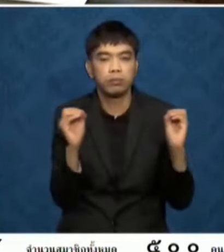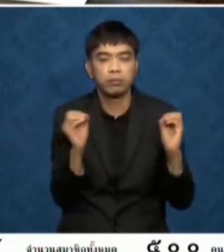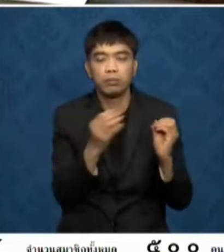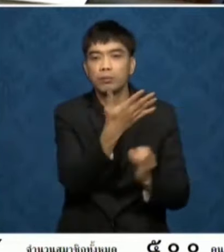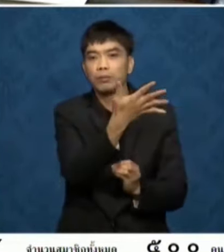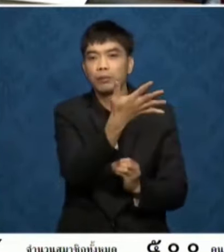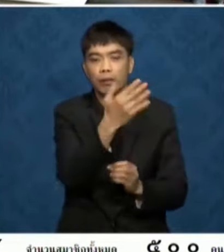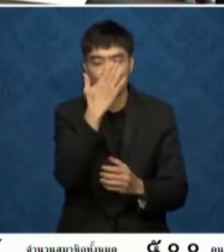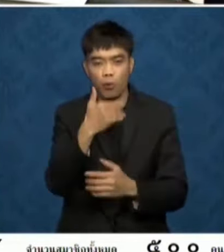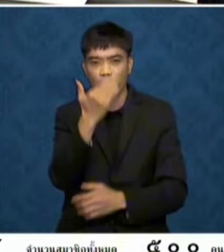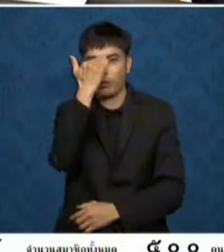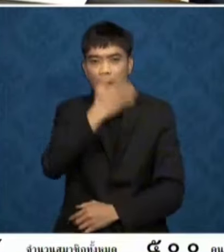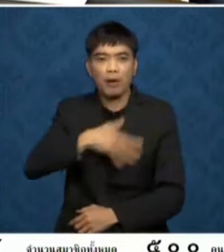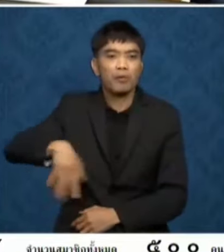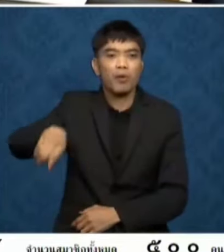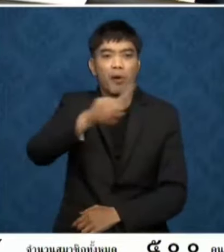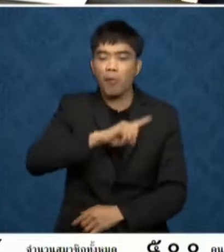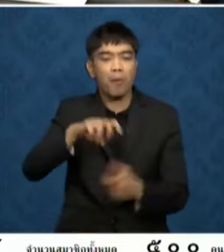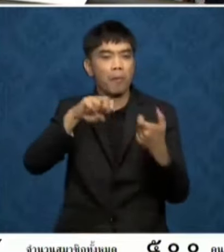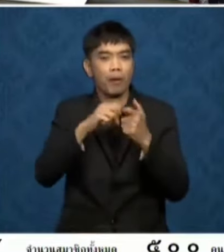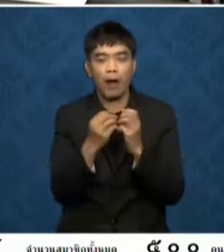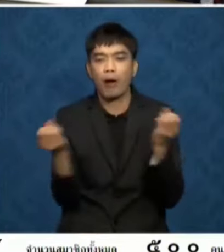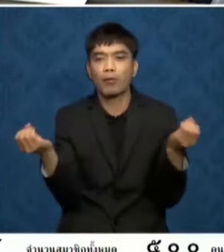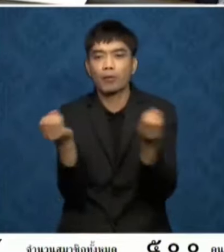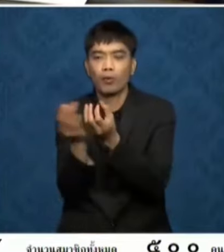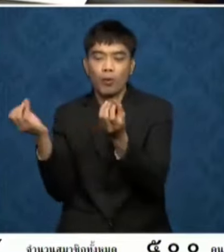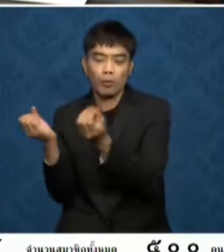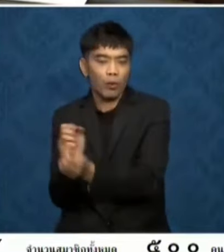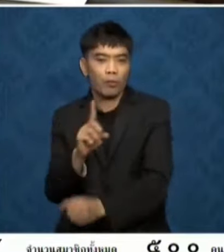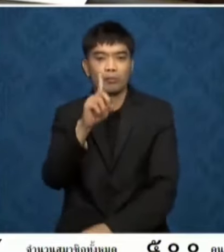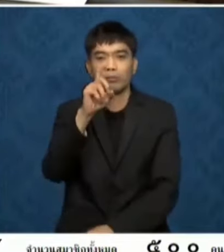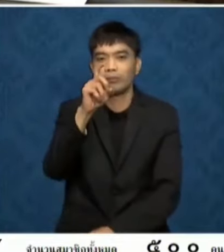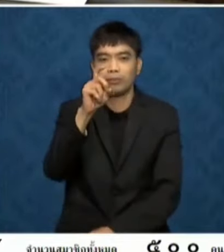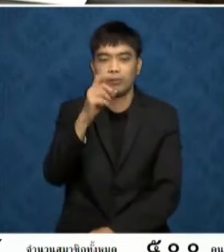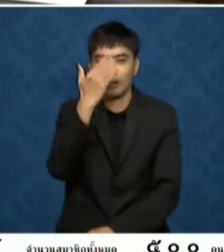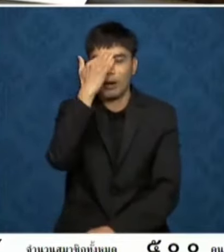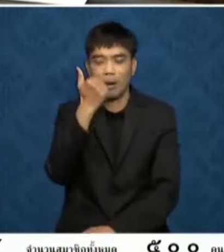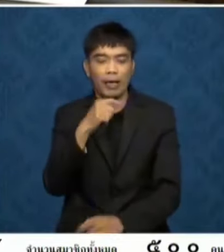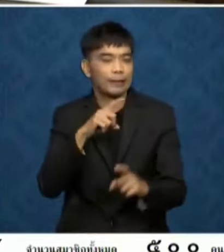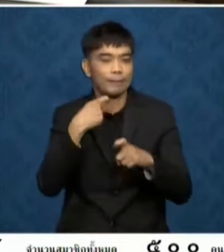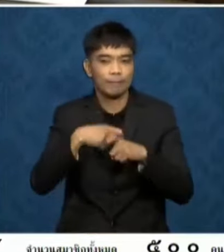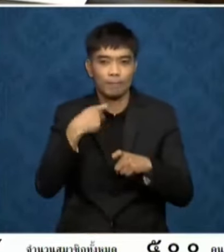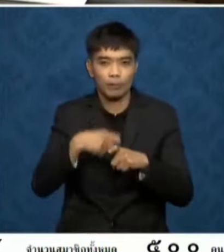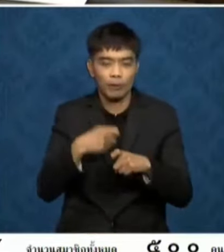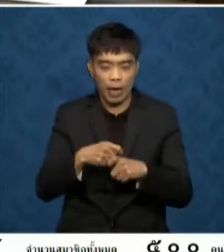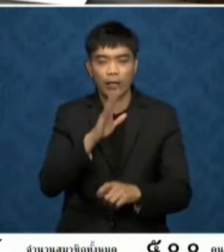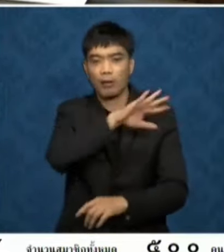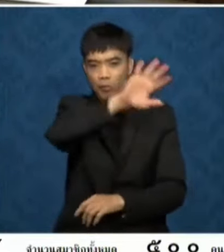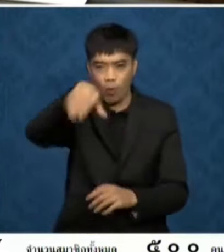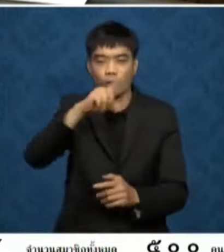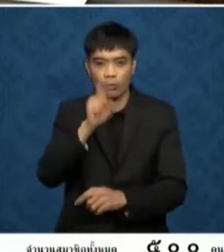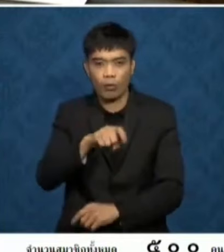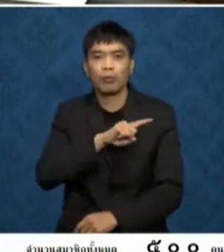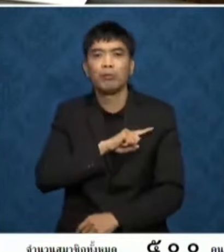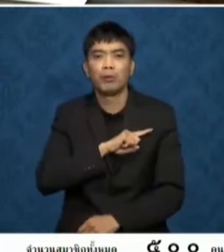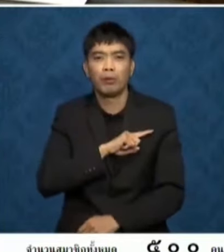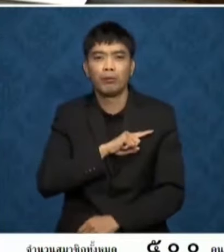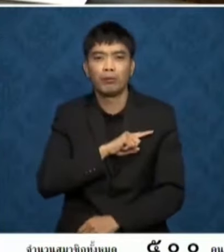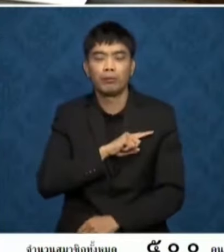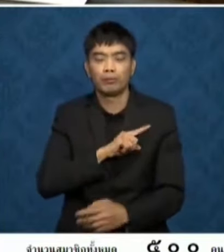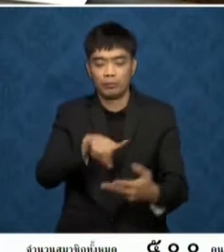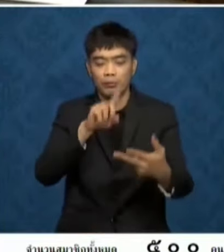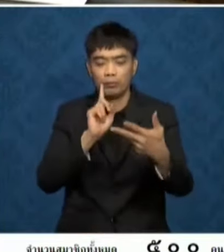ต้นทุนที่พวกเราทุกคนต้องสูญเสียและเป็นมูลค่ามหาศาลที่ประเมินค่าไม่ได้ที่พวกเราต้องจ่ายความเสียหาย